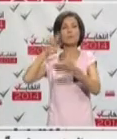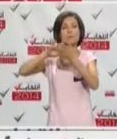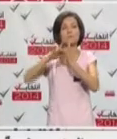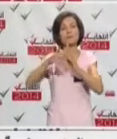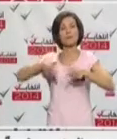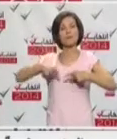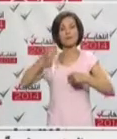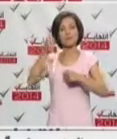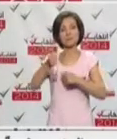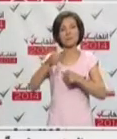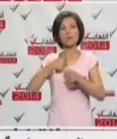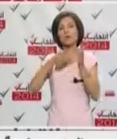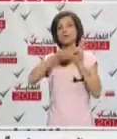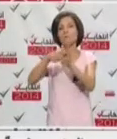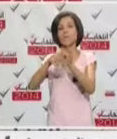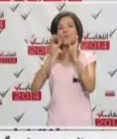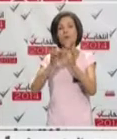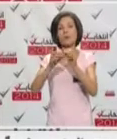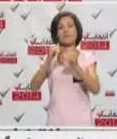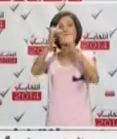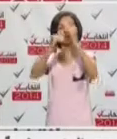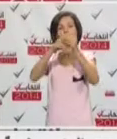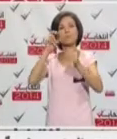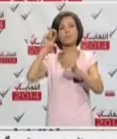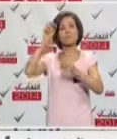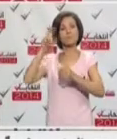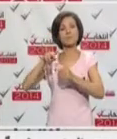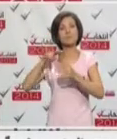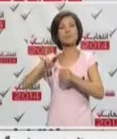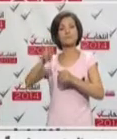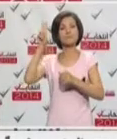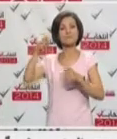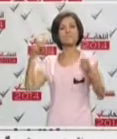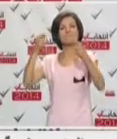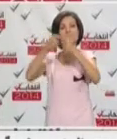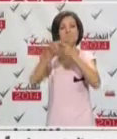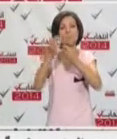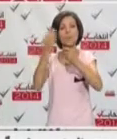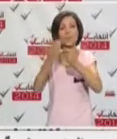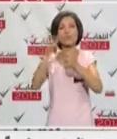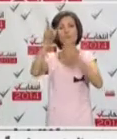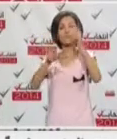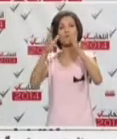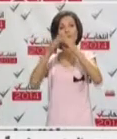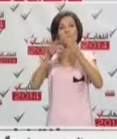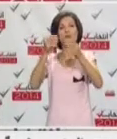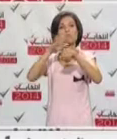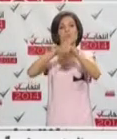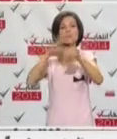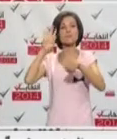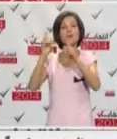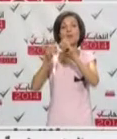الكريم ويتمثل ذلك في تطوير قطاع النقل العمومي لجعله يستجيب لحاجات كل سكان الولايه بكل